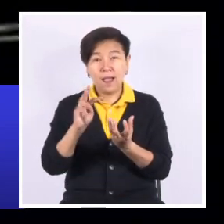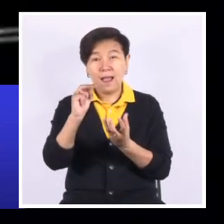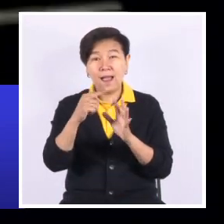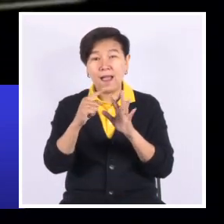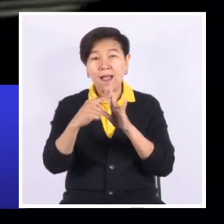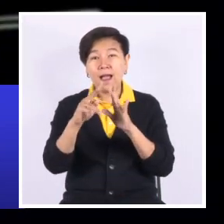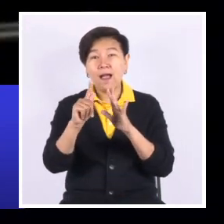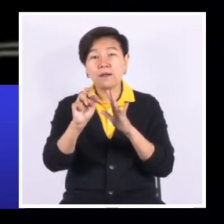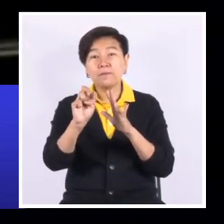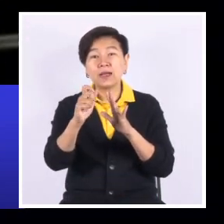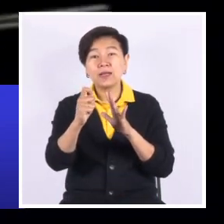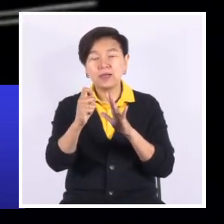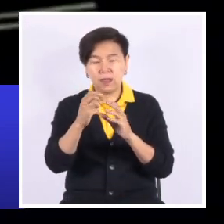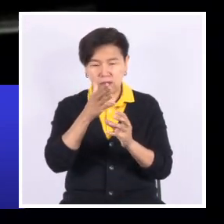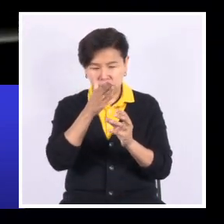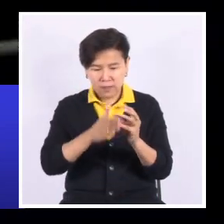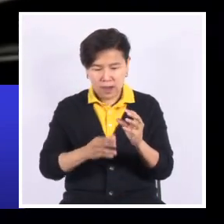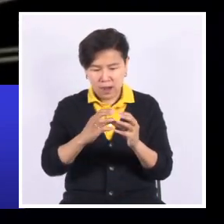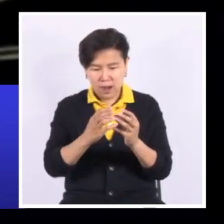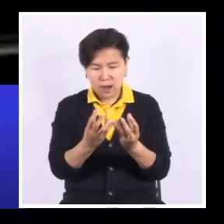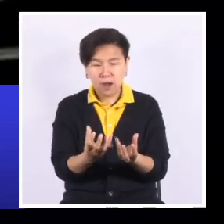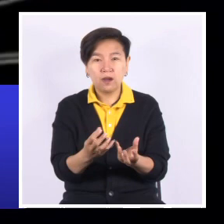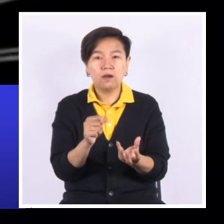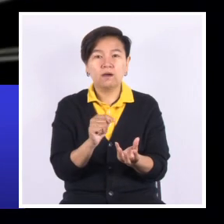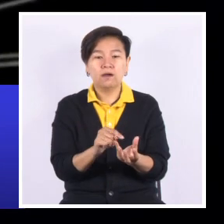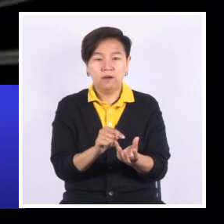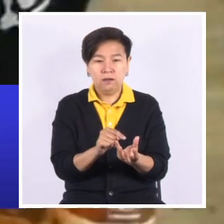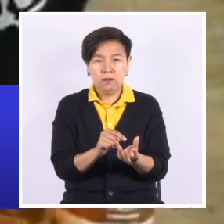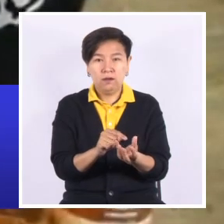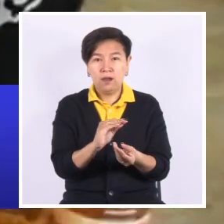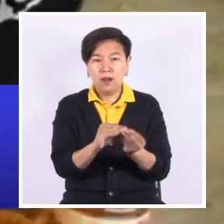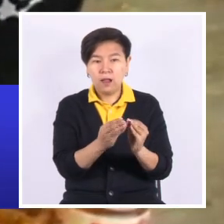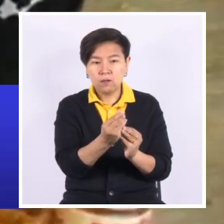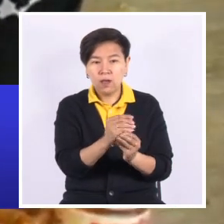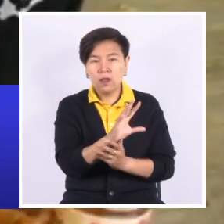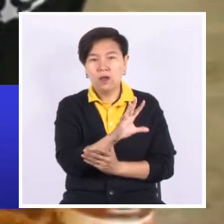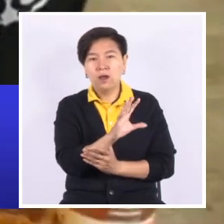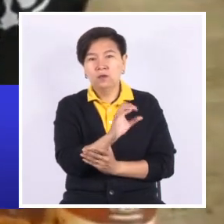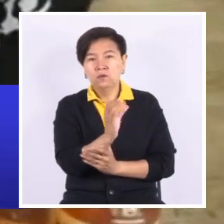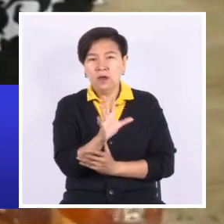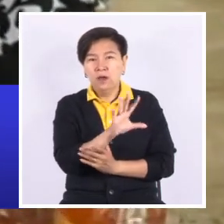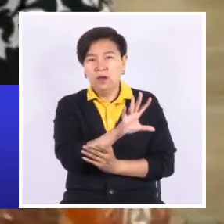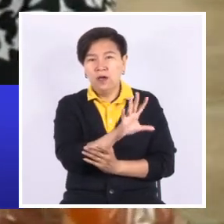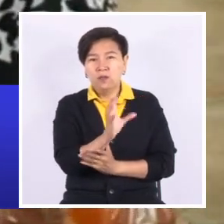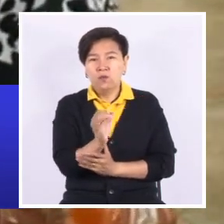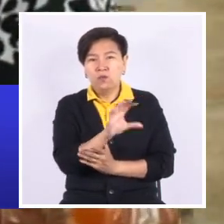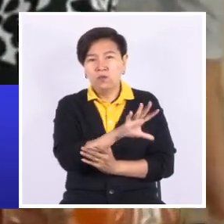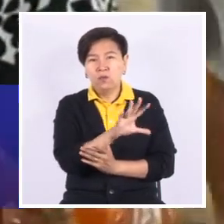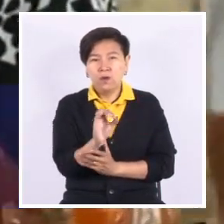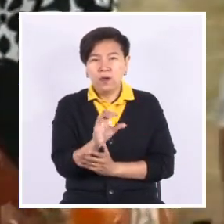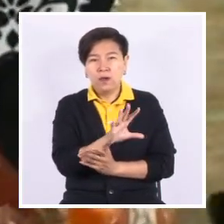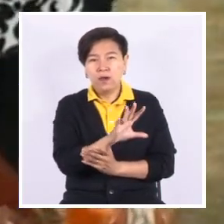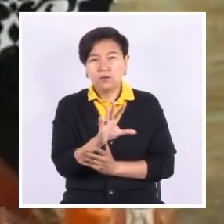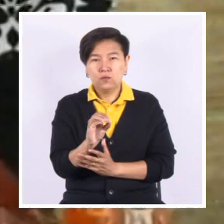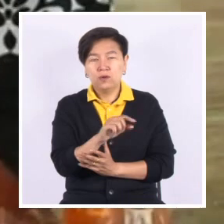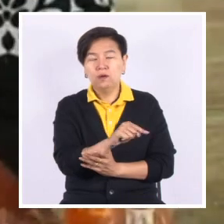ไปผ่ามะเขือนะครับมะเขือเนี่ยมีรูปมะเขือไหมตู่นะครับมะเขือเนี่ยเลขคล้ายๆกับเลข0550นะมันไปตรงกับเลขฝ